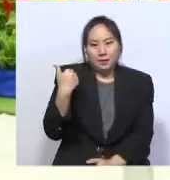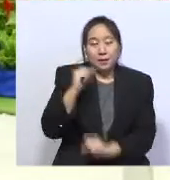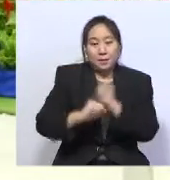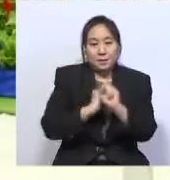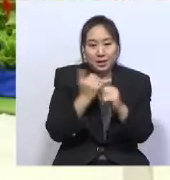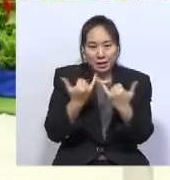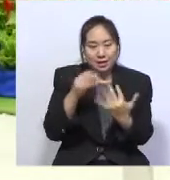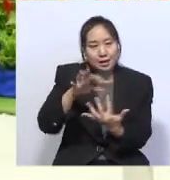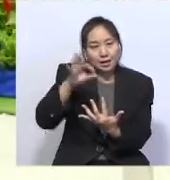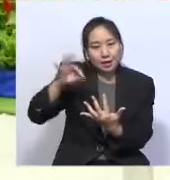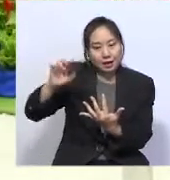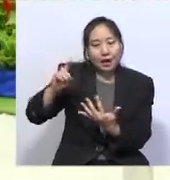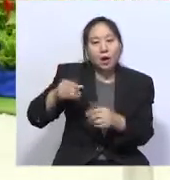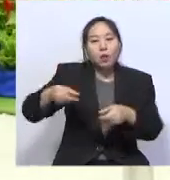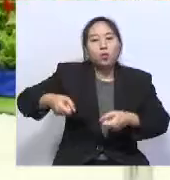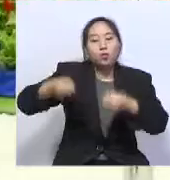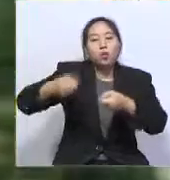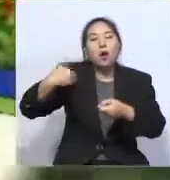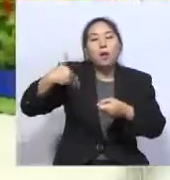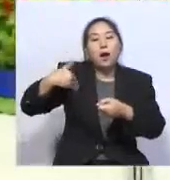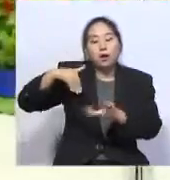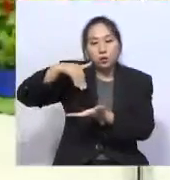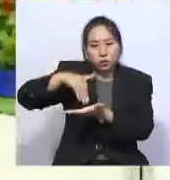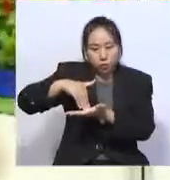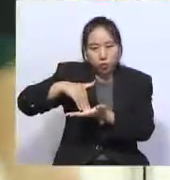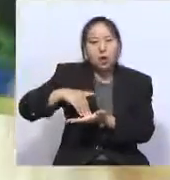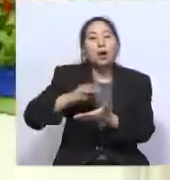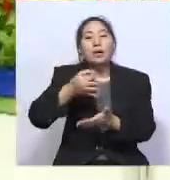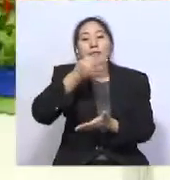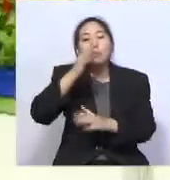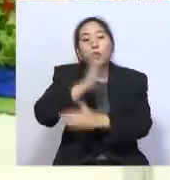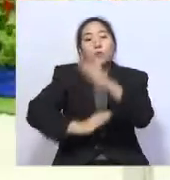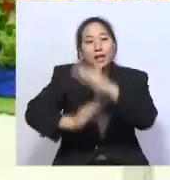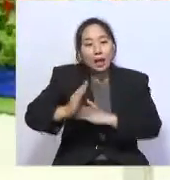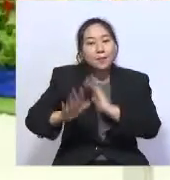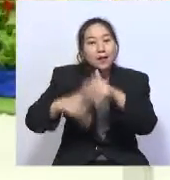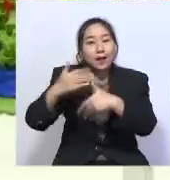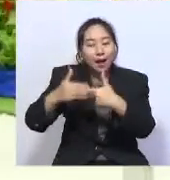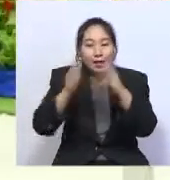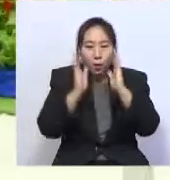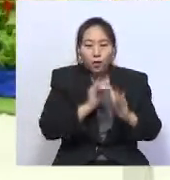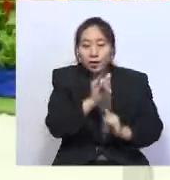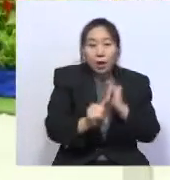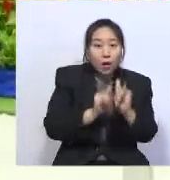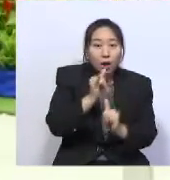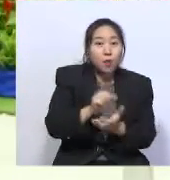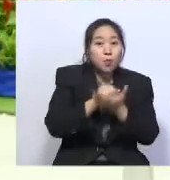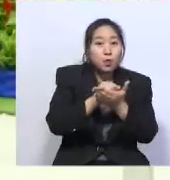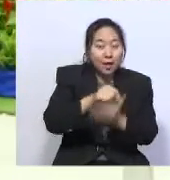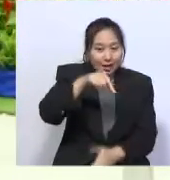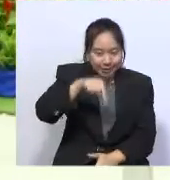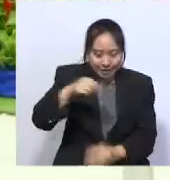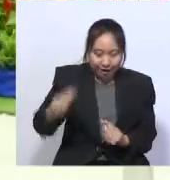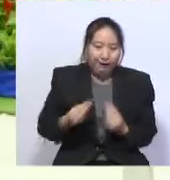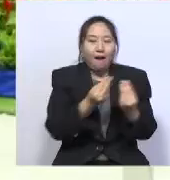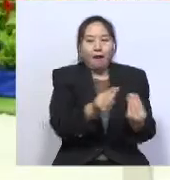เป็นถุงผ้าจากศูนย์พัฒนาอาชีพคนพิการแบบนี้ค่ะมาเป็นของที่ระลึกนะคะให้กับผู้ที่มาใช้บริการภายในท่าอ